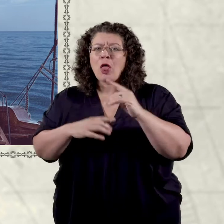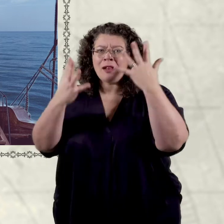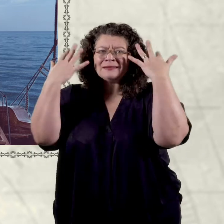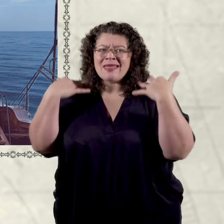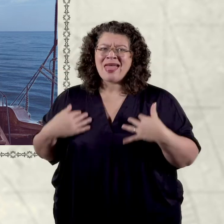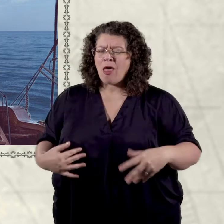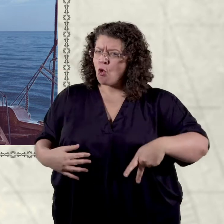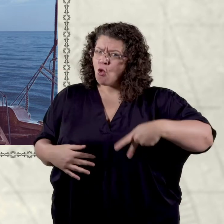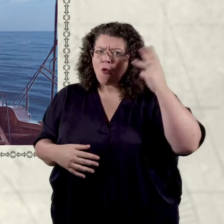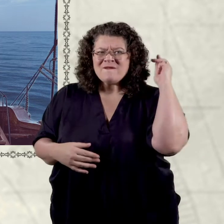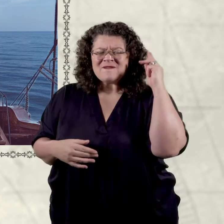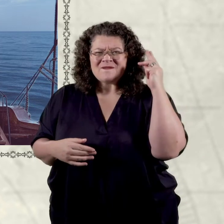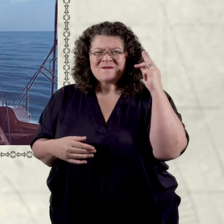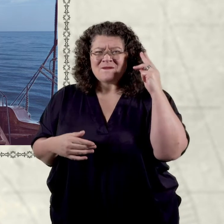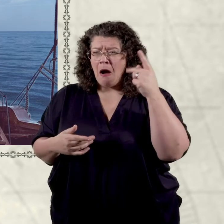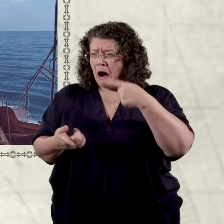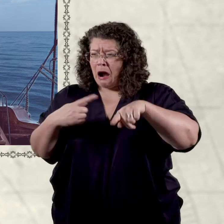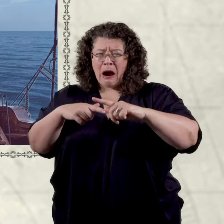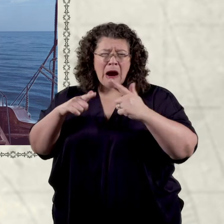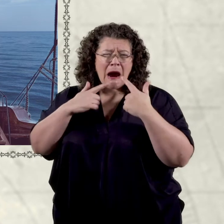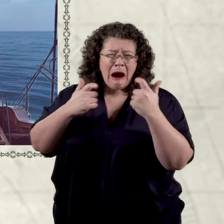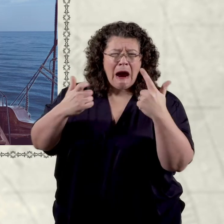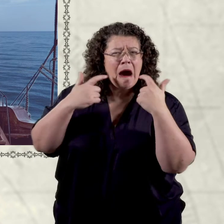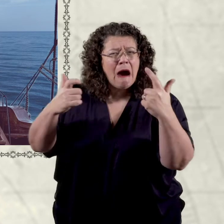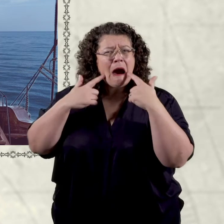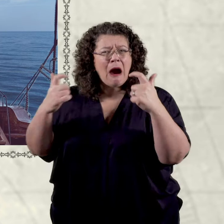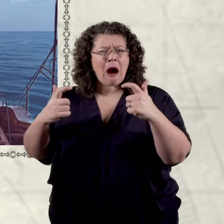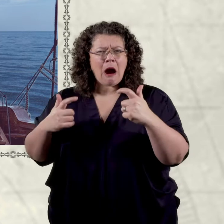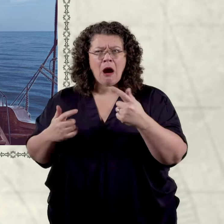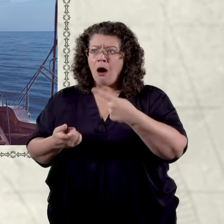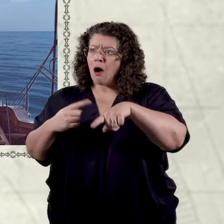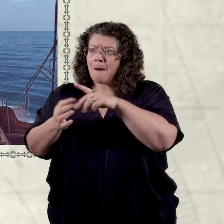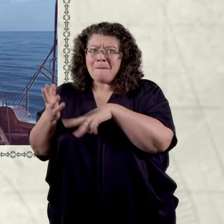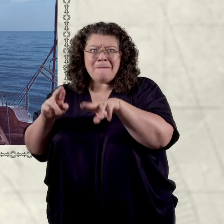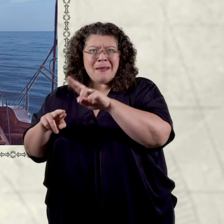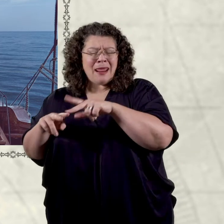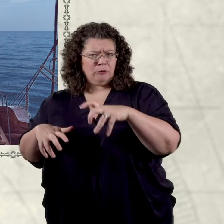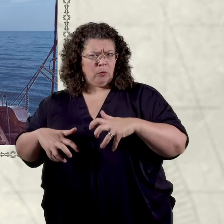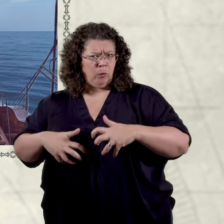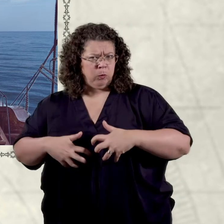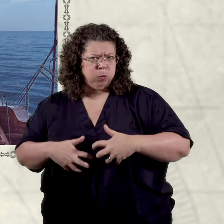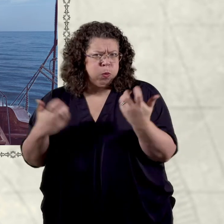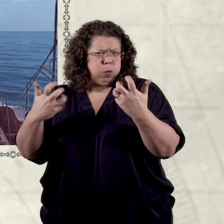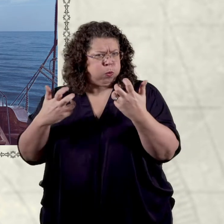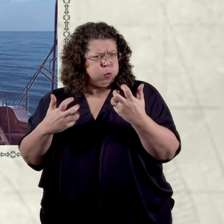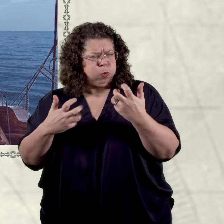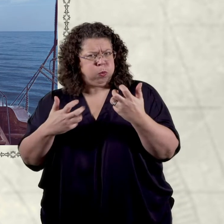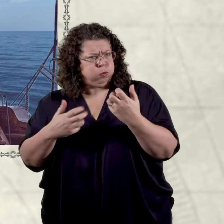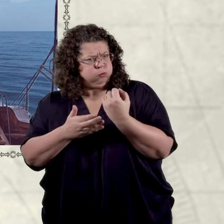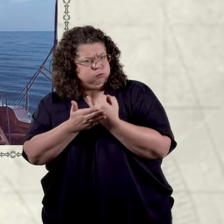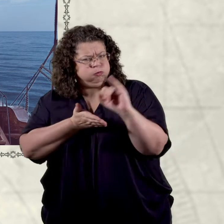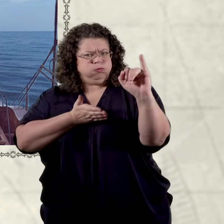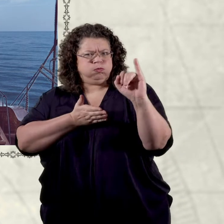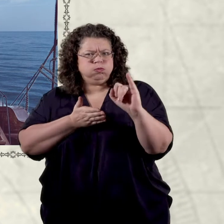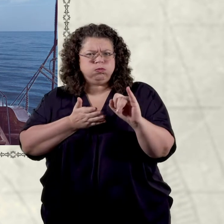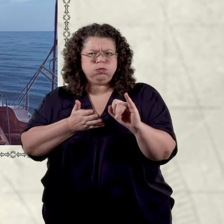gyd i ffwrdd. Wel, dyma na sgrechian a phrotest gan rieni rhai o'r merched yma. Nes yn diwedd,